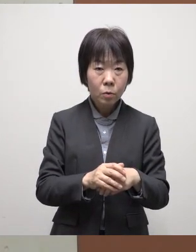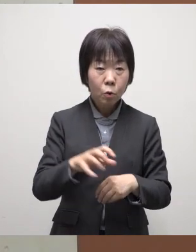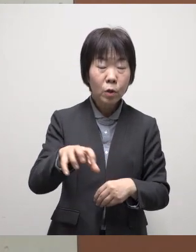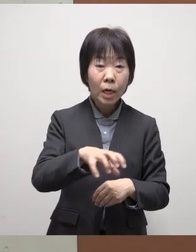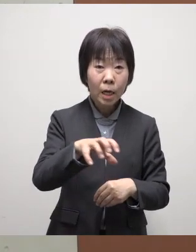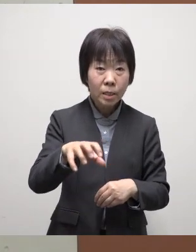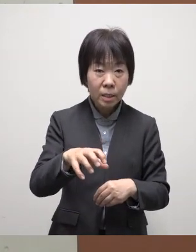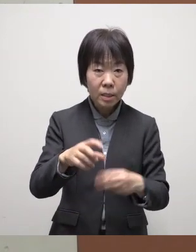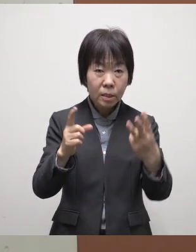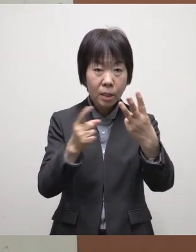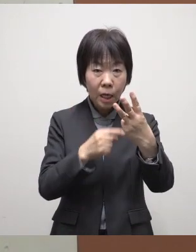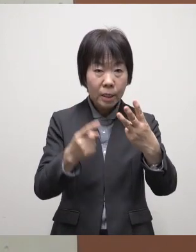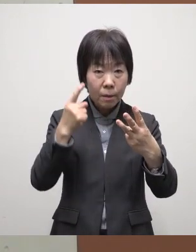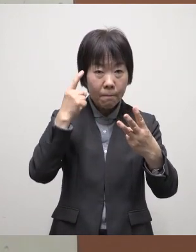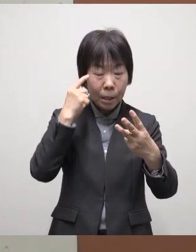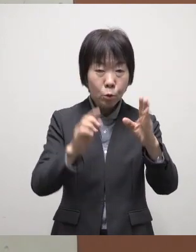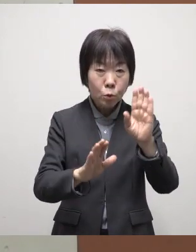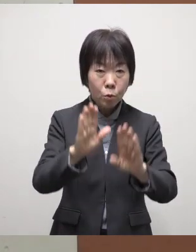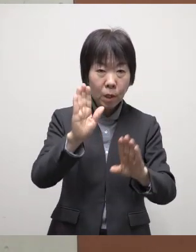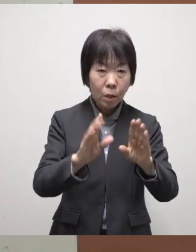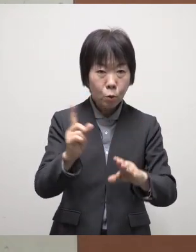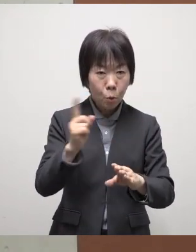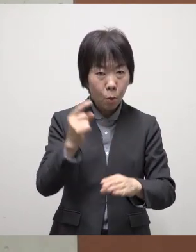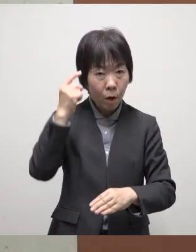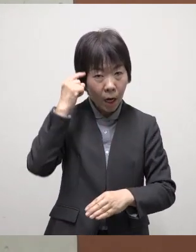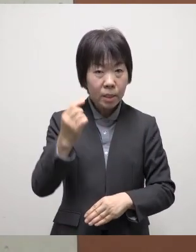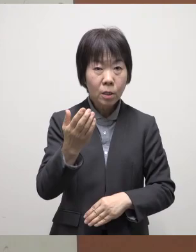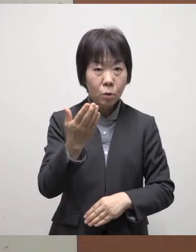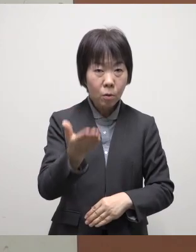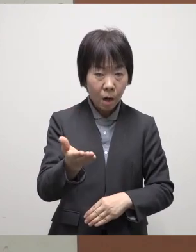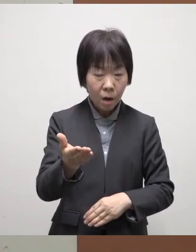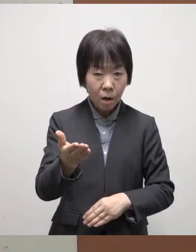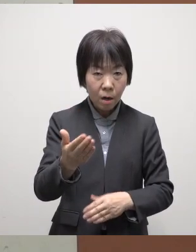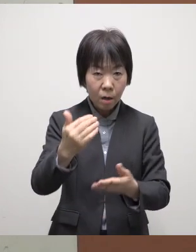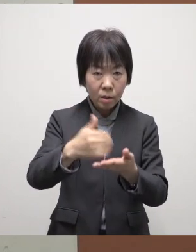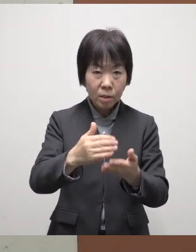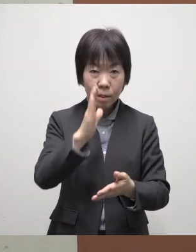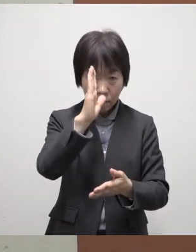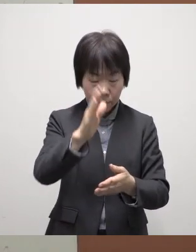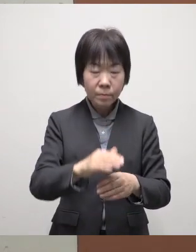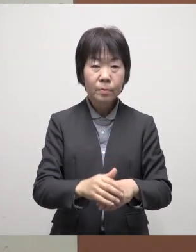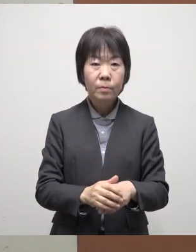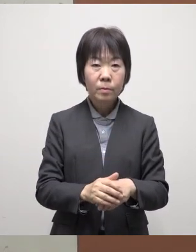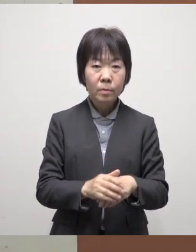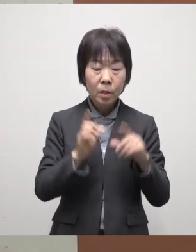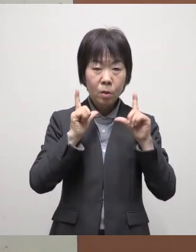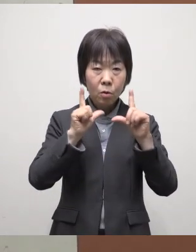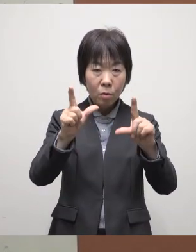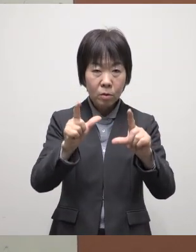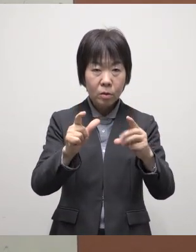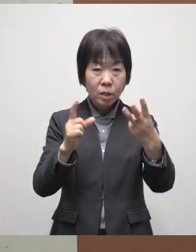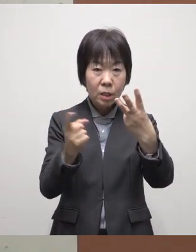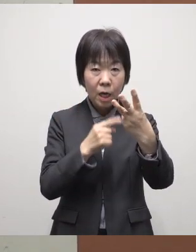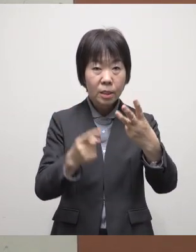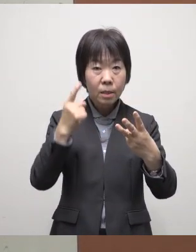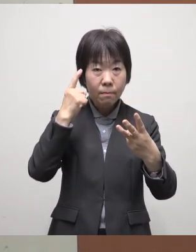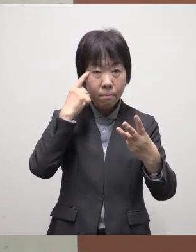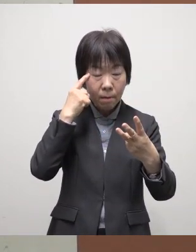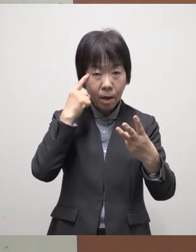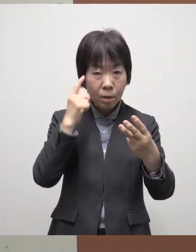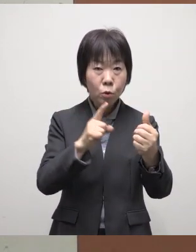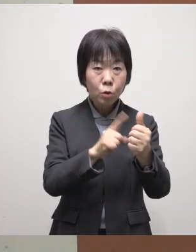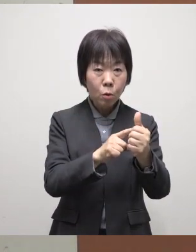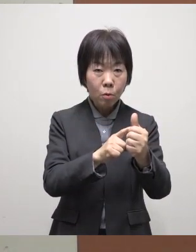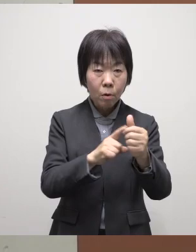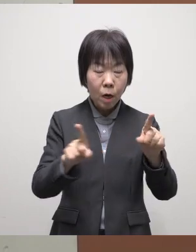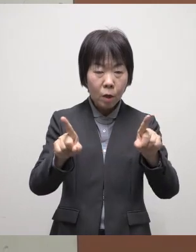特にこの3名目の状態を怒鳴りこう捉えて以来いらっしゃるのか改めて教えていただいてもよろしいでしょうか3年目の方同居し